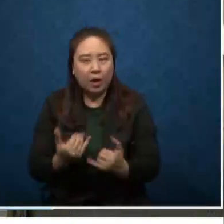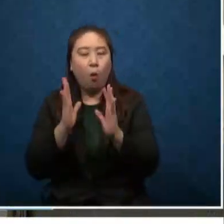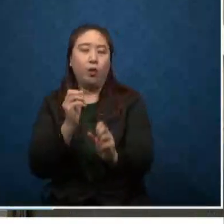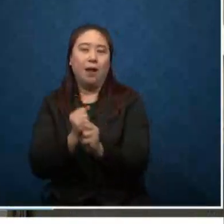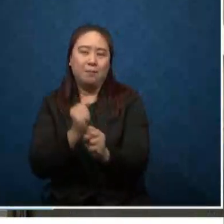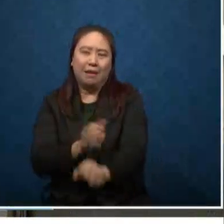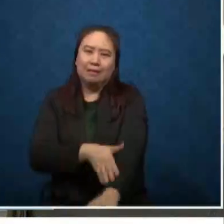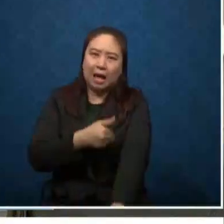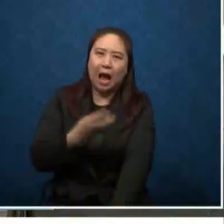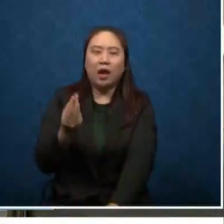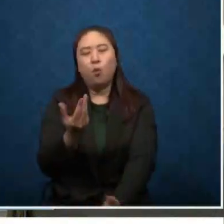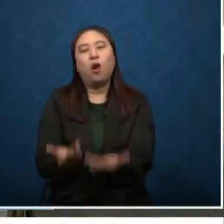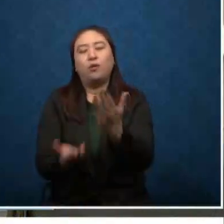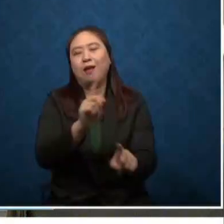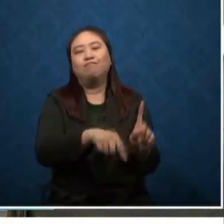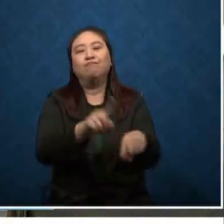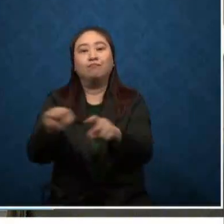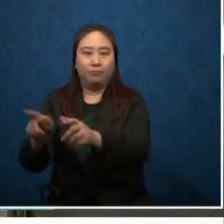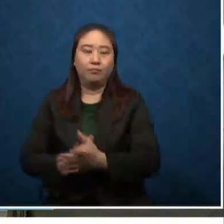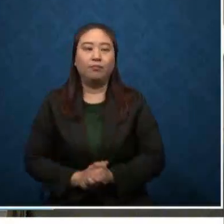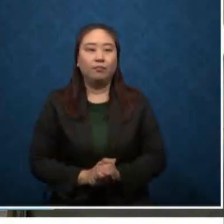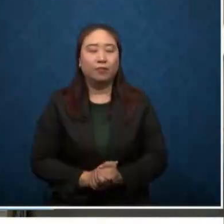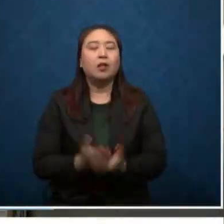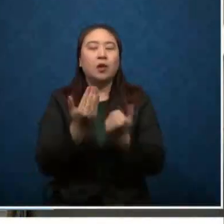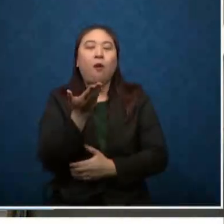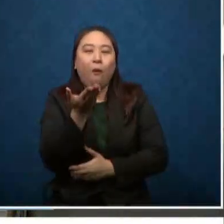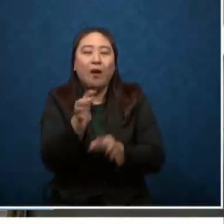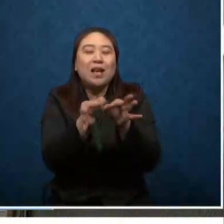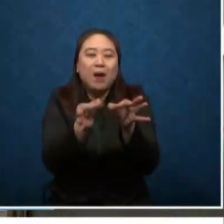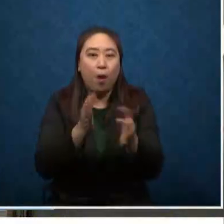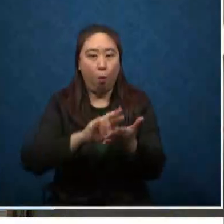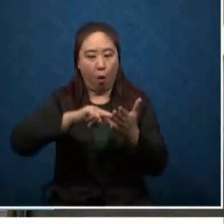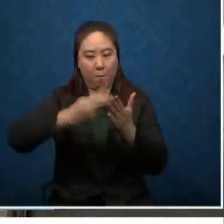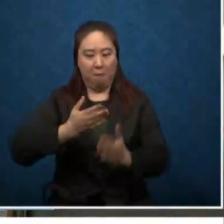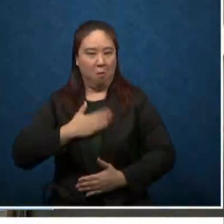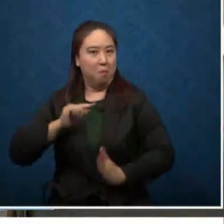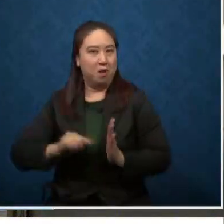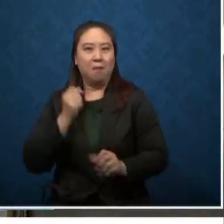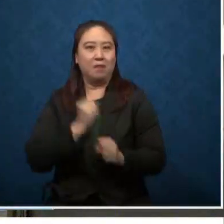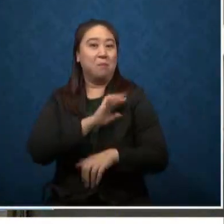ช้าหลือเร็วก็เปน Aph cri dit ต่ๆข breakoutทแง ไม่ใช่ผมผมเป็นคนเริ่มทั้งหมดแล้นะครับขบคุณครับ